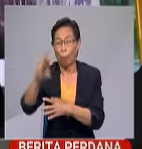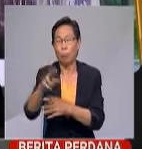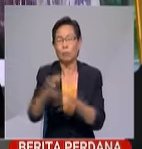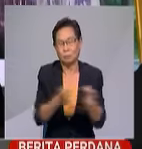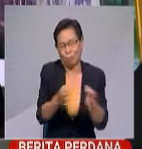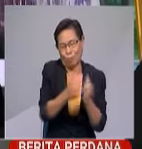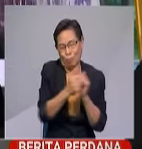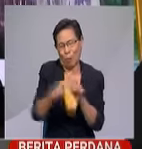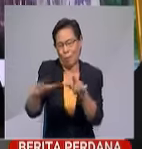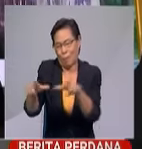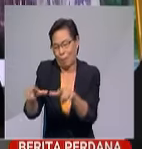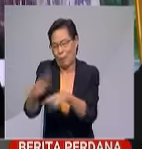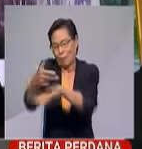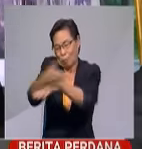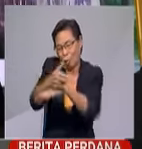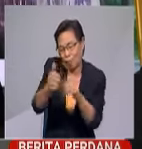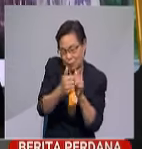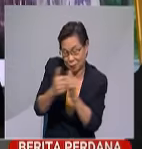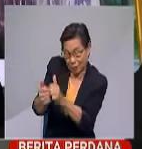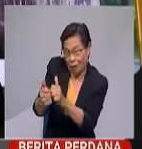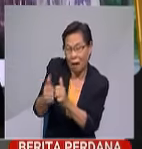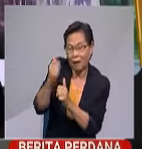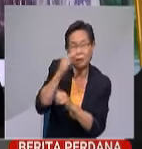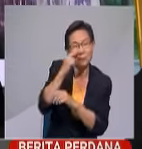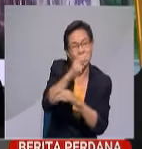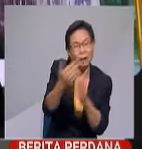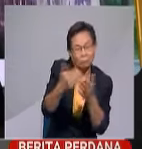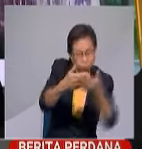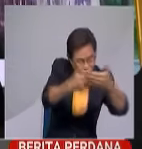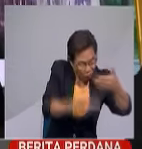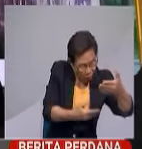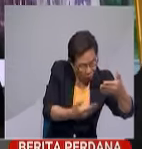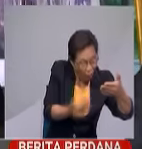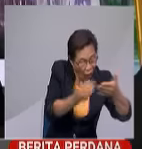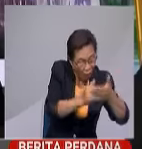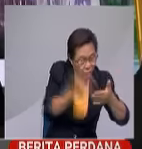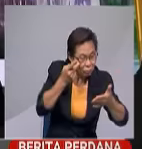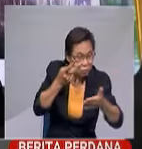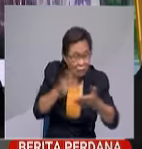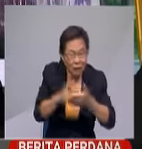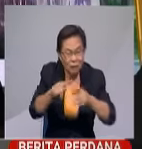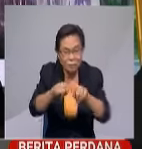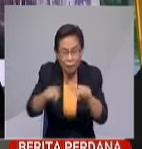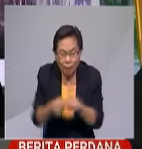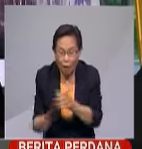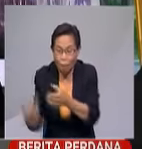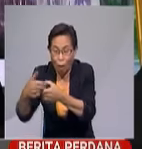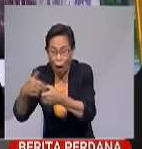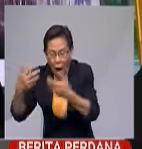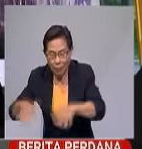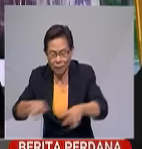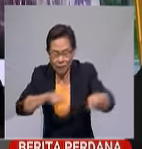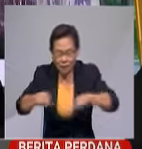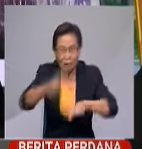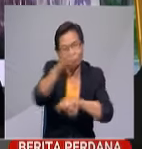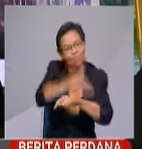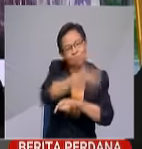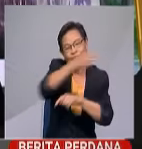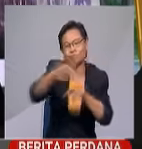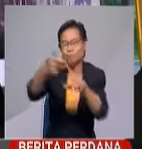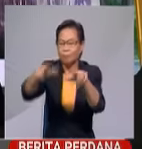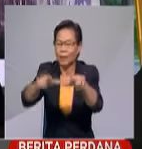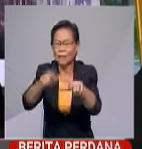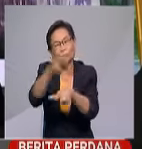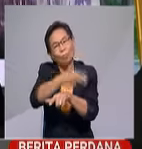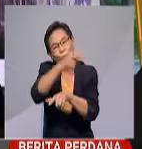bersama bahagian pelesenan senjata api akan melihat semula dan mengenal pasti kawasan-kawasan terlibat sebelum tindakan penarikan semula lesen